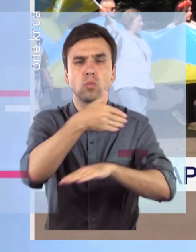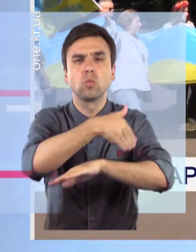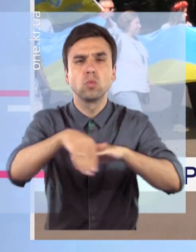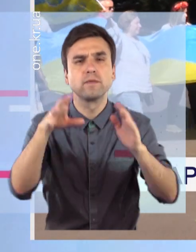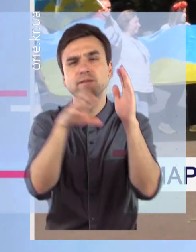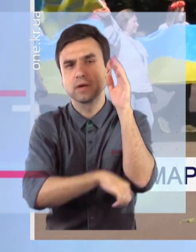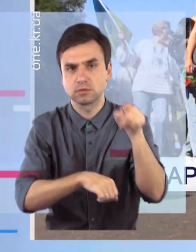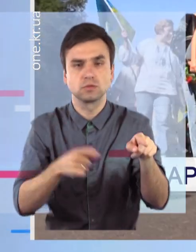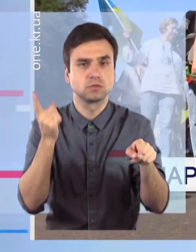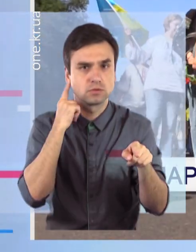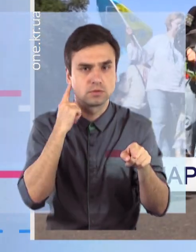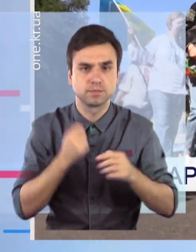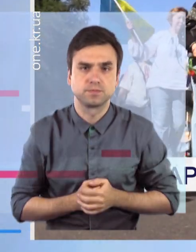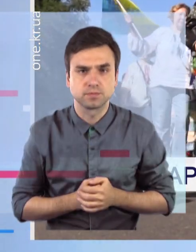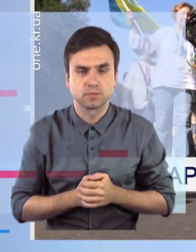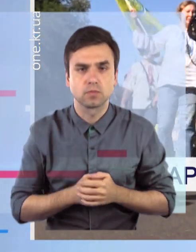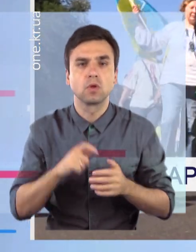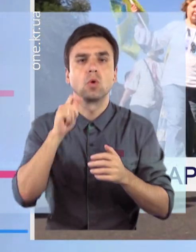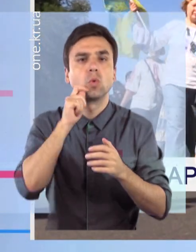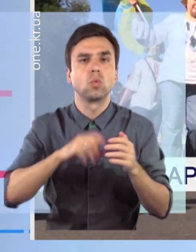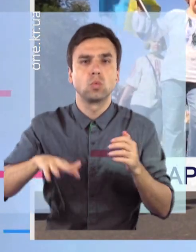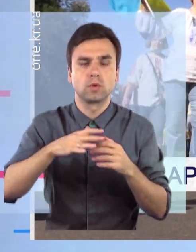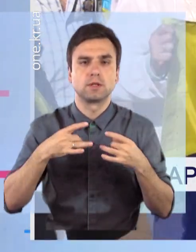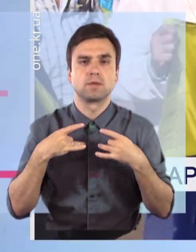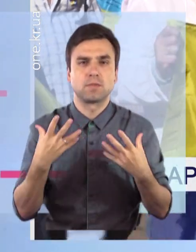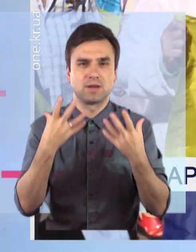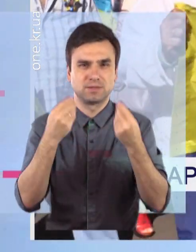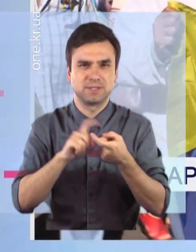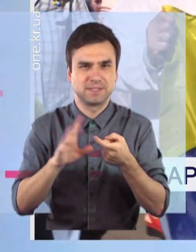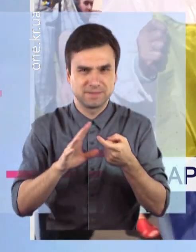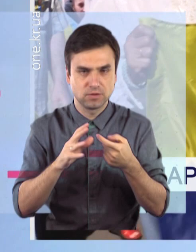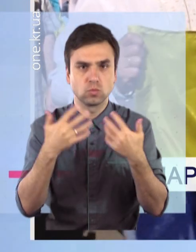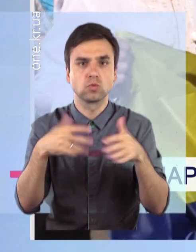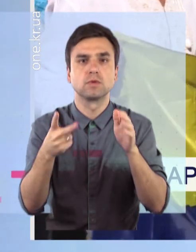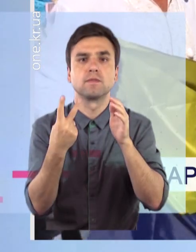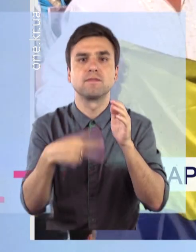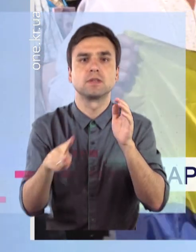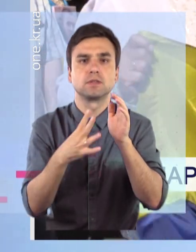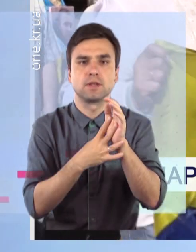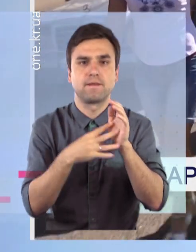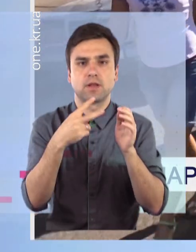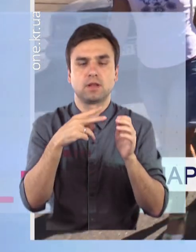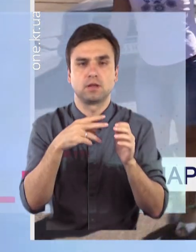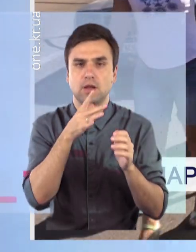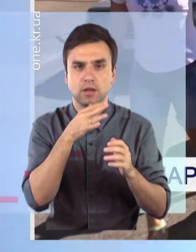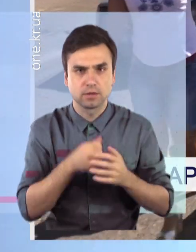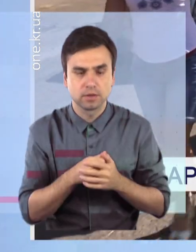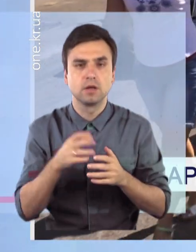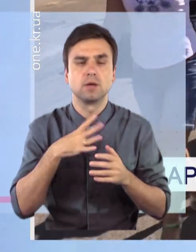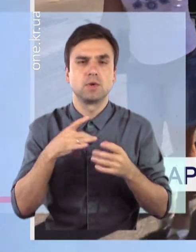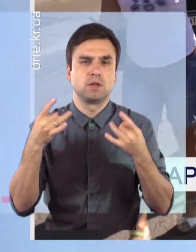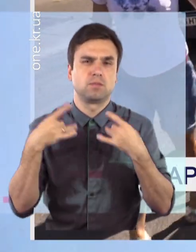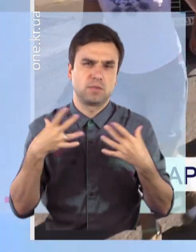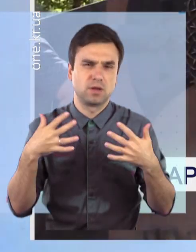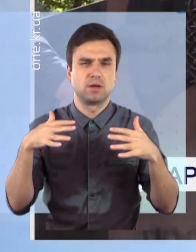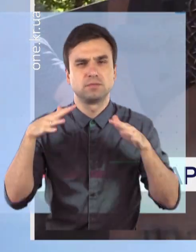Марш незалежних. 29-й день народження України Криворіг відзначив символічною ходою захисників держави та небайдужих